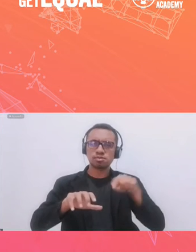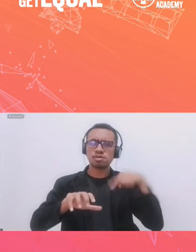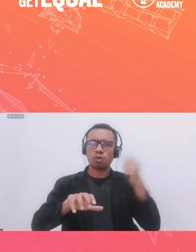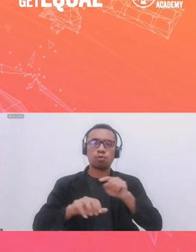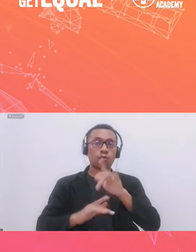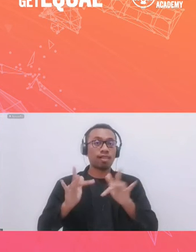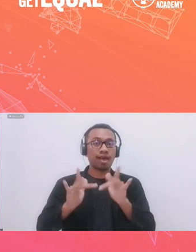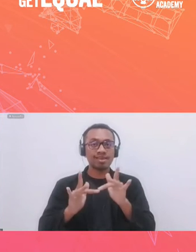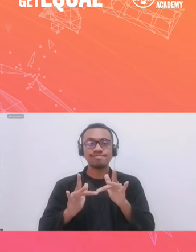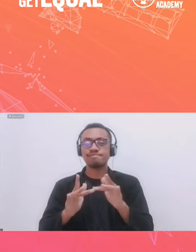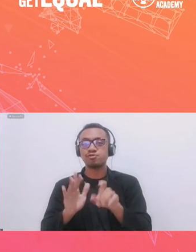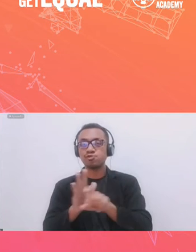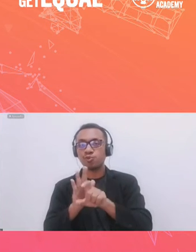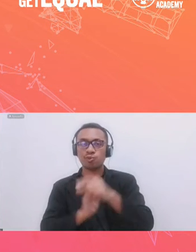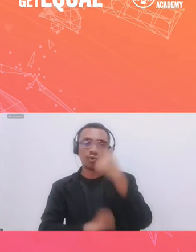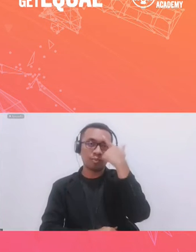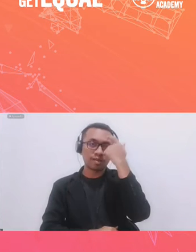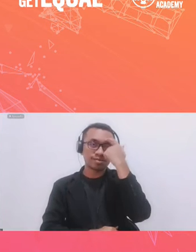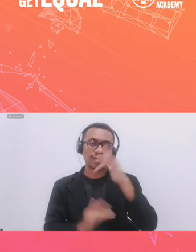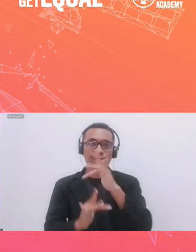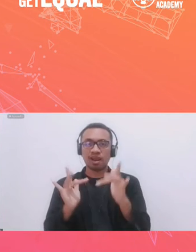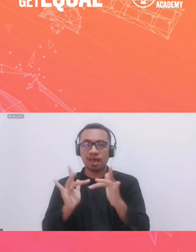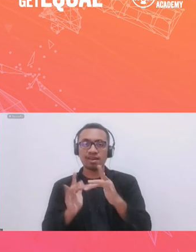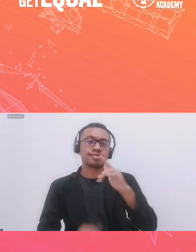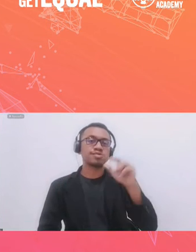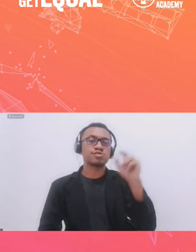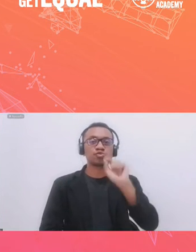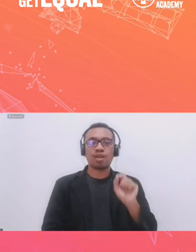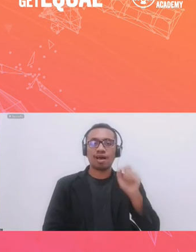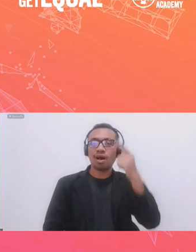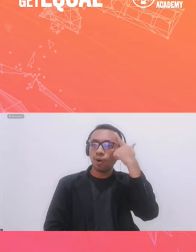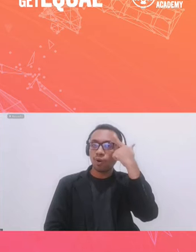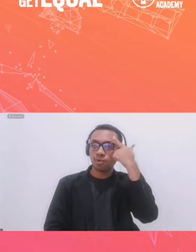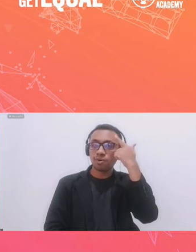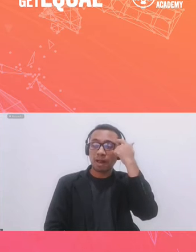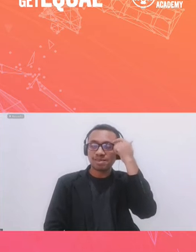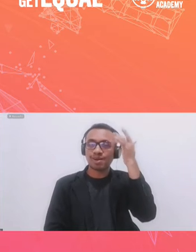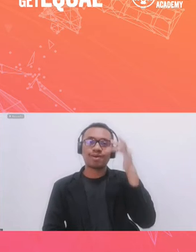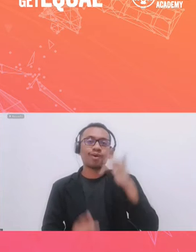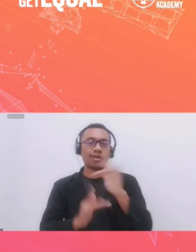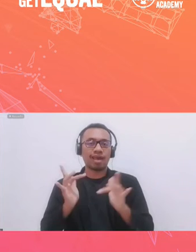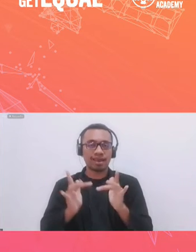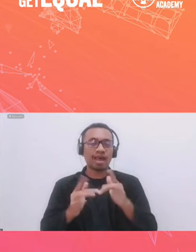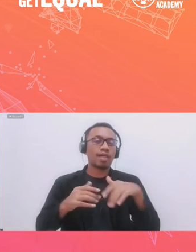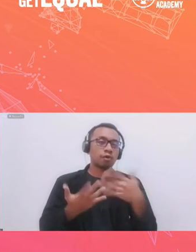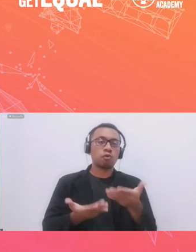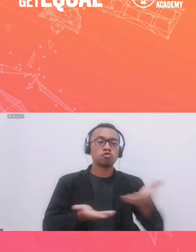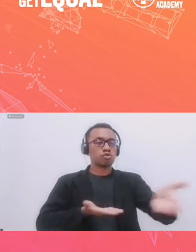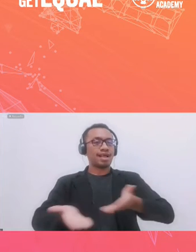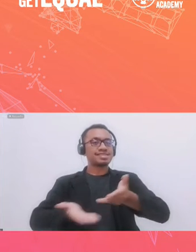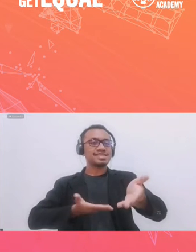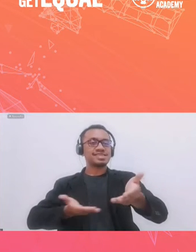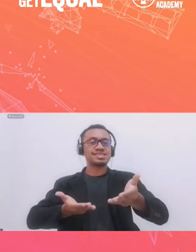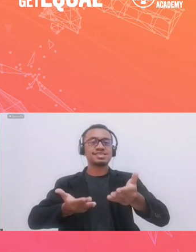itu belajar online, sekolah online, ataupun juga bersosialisasi karena terbatas untuk bisa keluar. Nah, ini